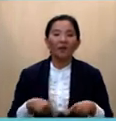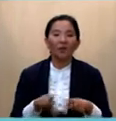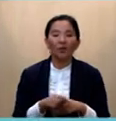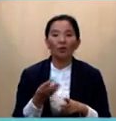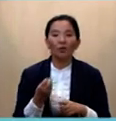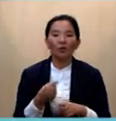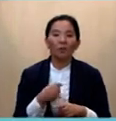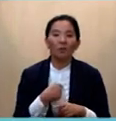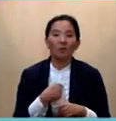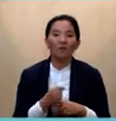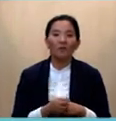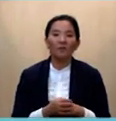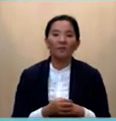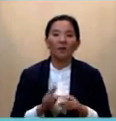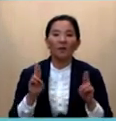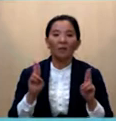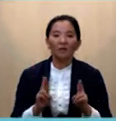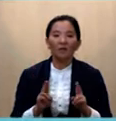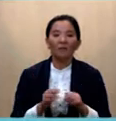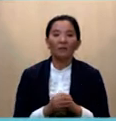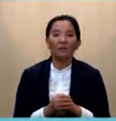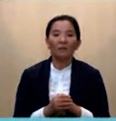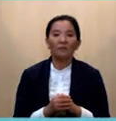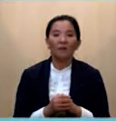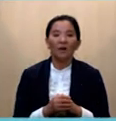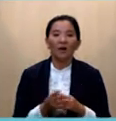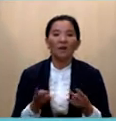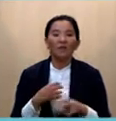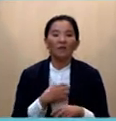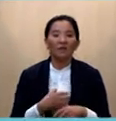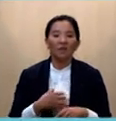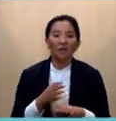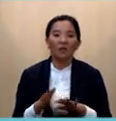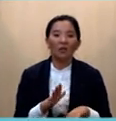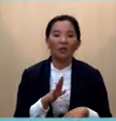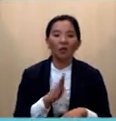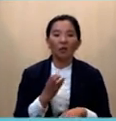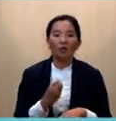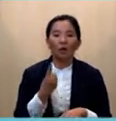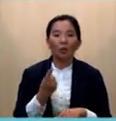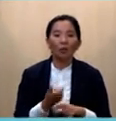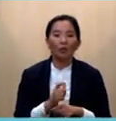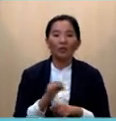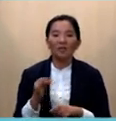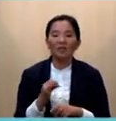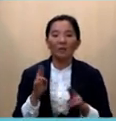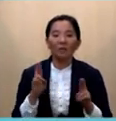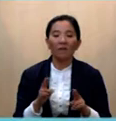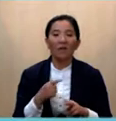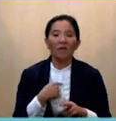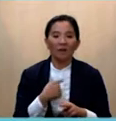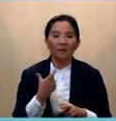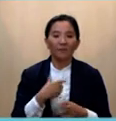мы правила основные прошли. Есть еще одно такое интересное правило. Я